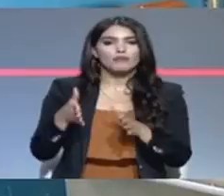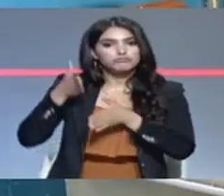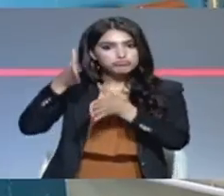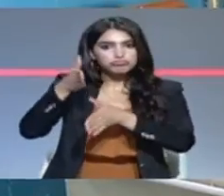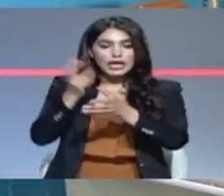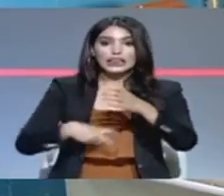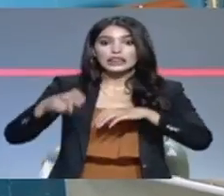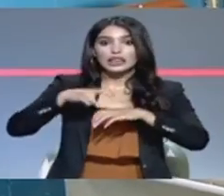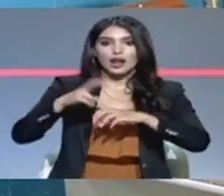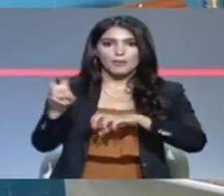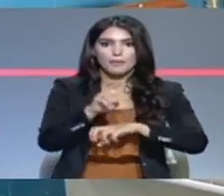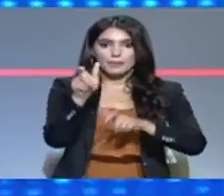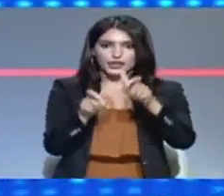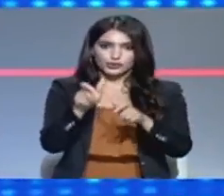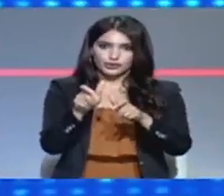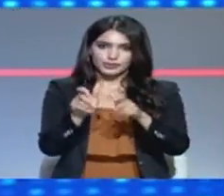نقل المسافرين.